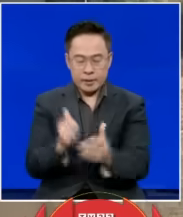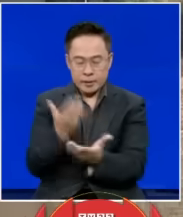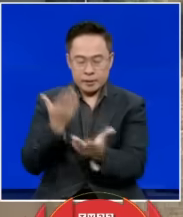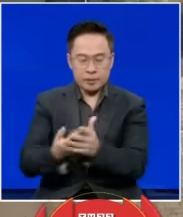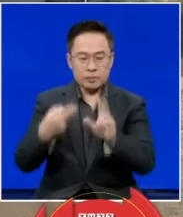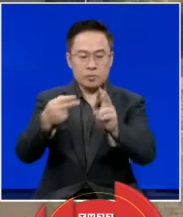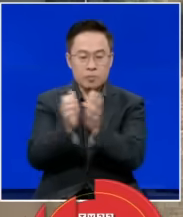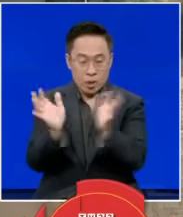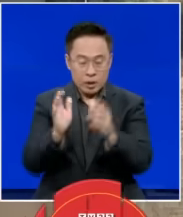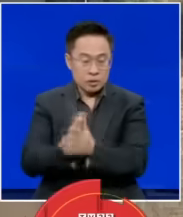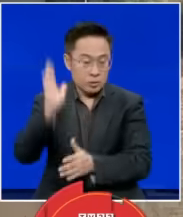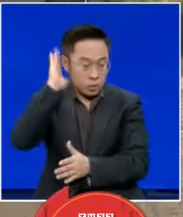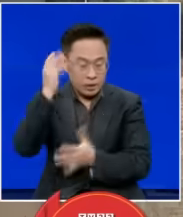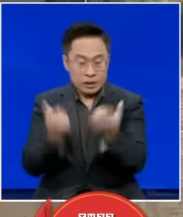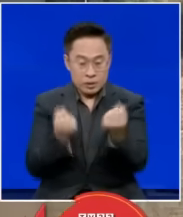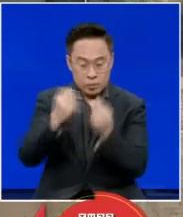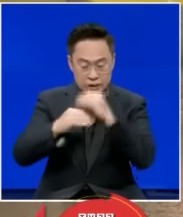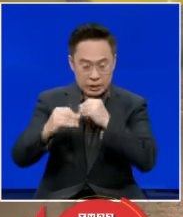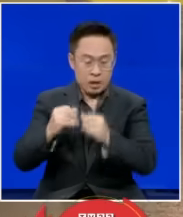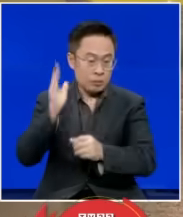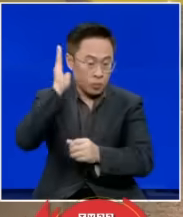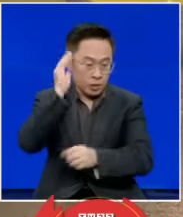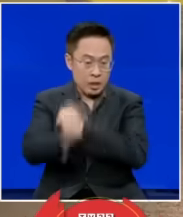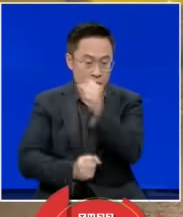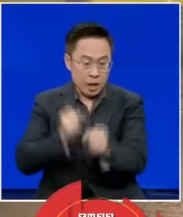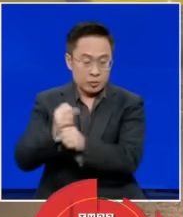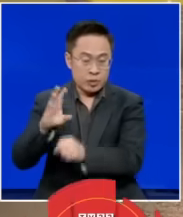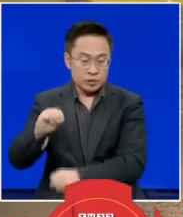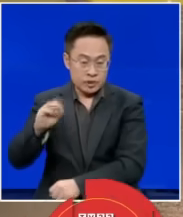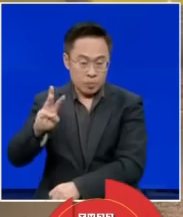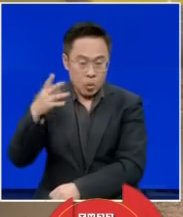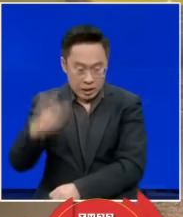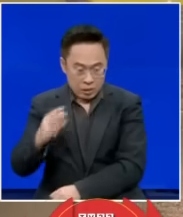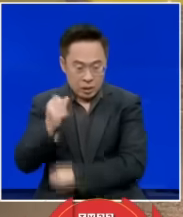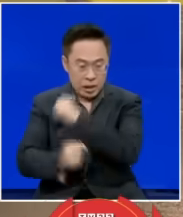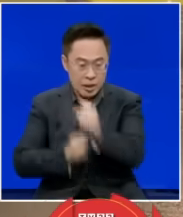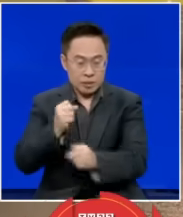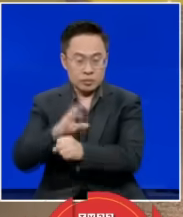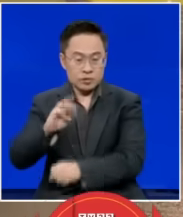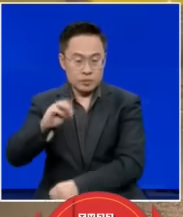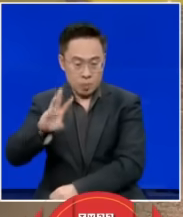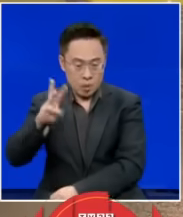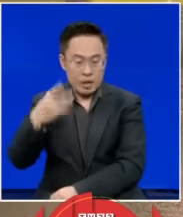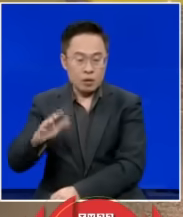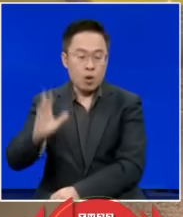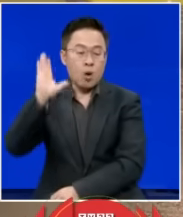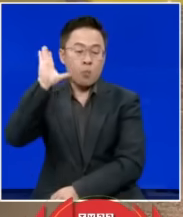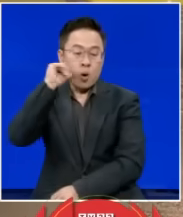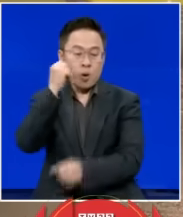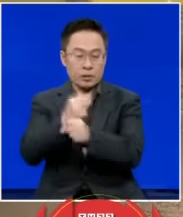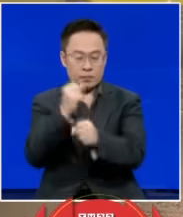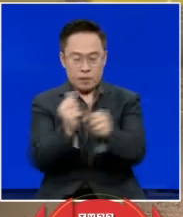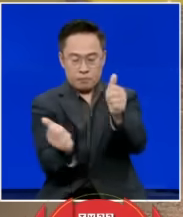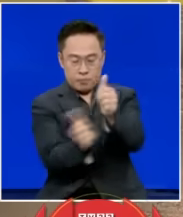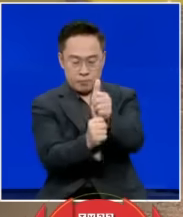ายุ46นะครับเป็นลูกชายรัฐมนตรีช่วยว่าการกระทรวงท่านหนึ่งทีนี้พอบอกว่าเป็นลูกชายรัฐมนตรีปุ๊บ